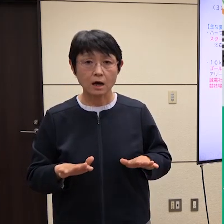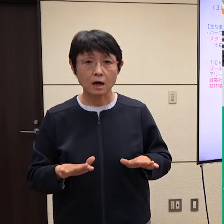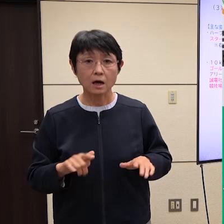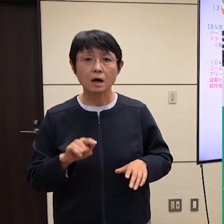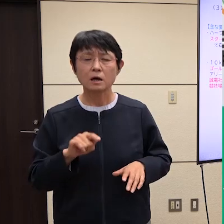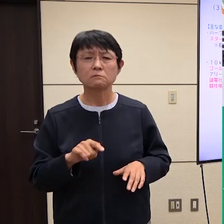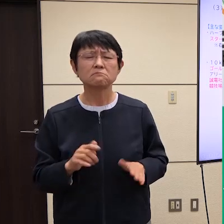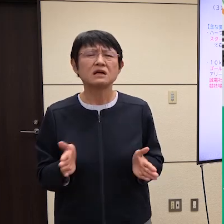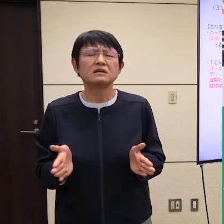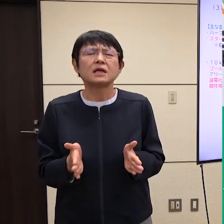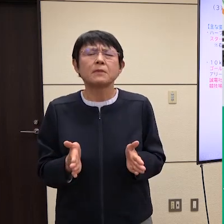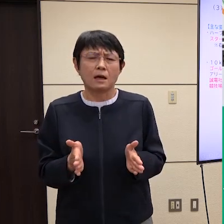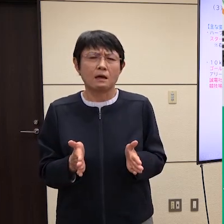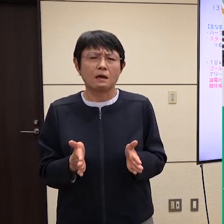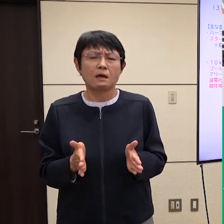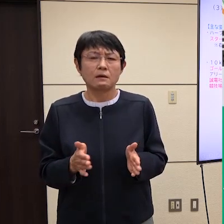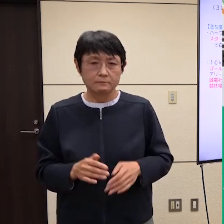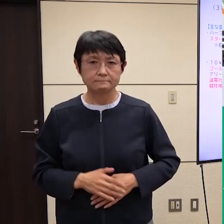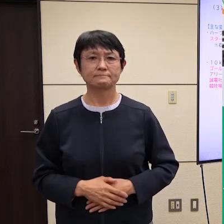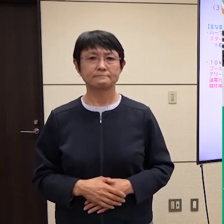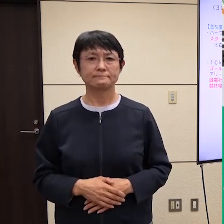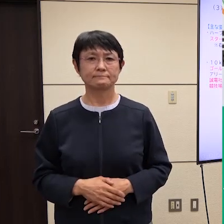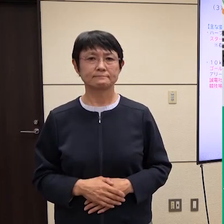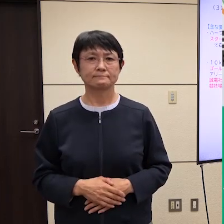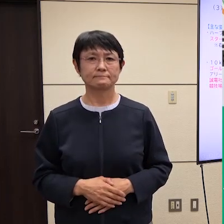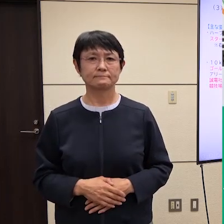こちらのちょっとやっぱり狭い面もありまして、